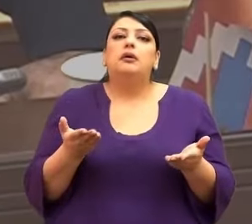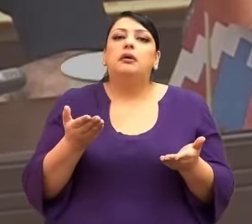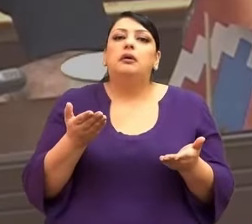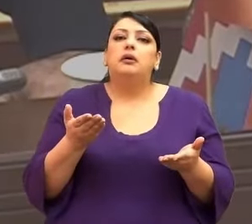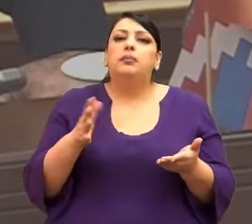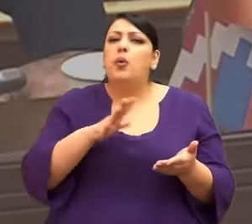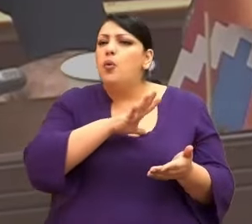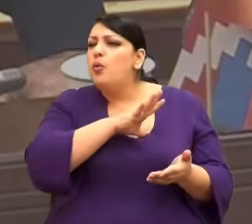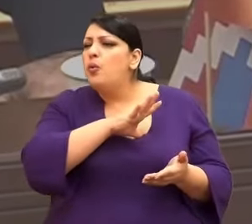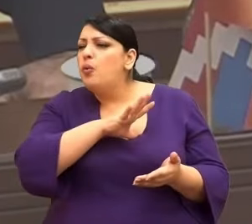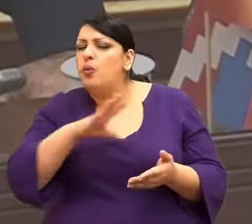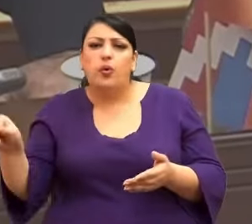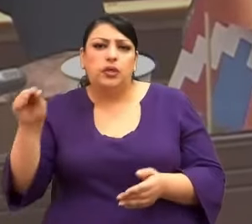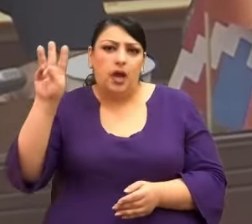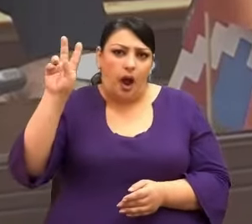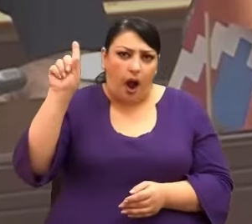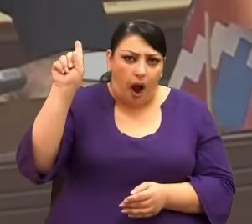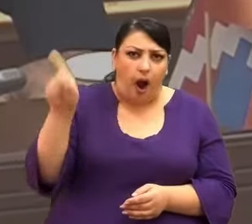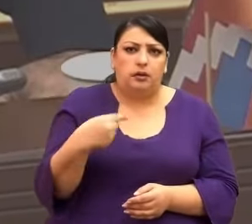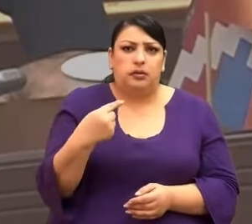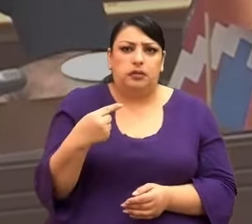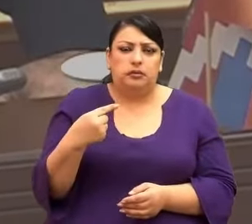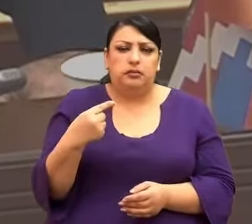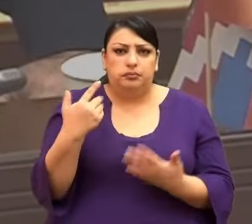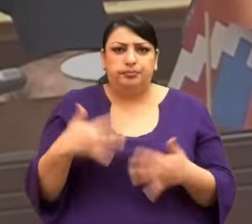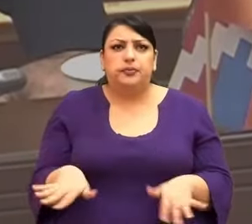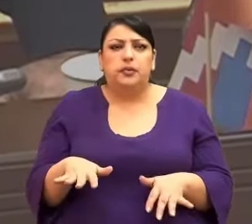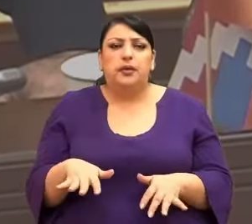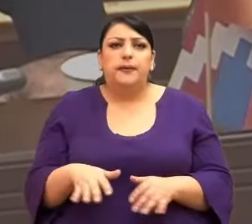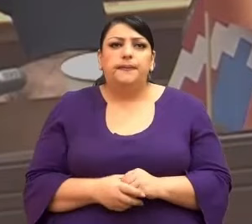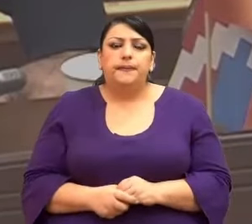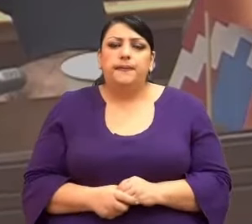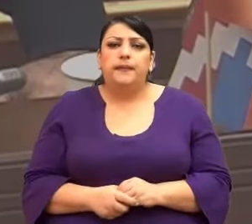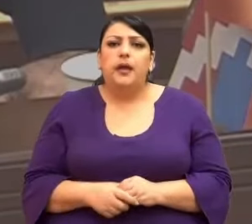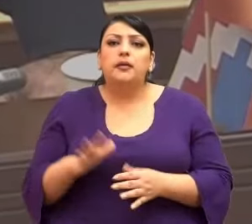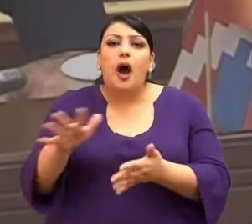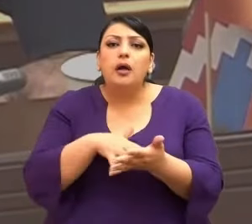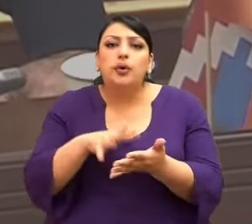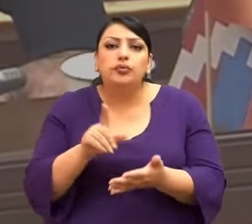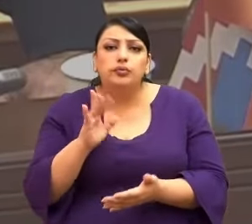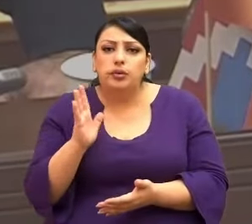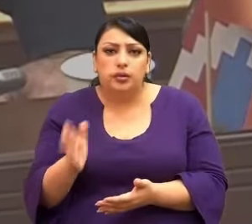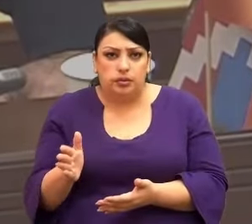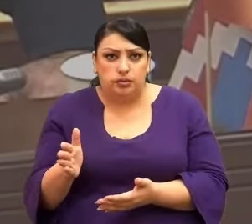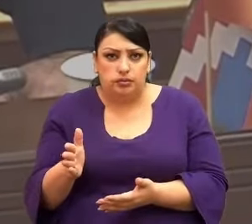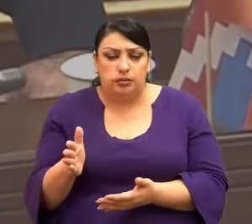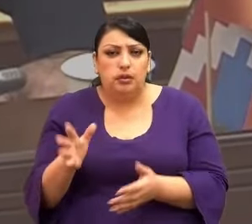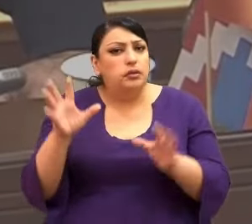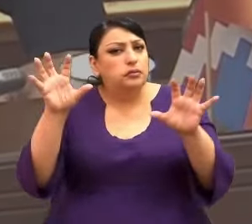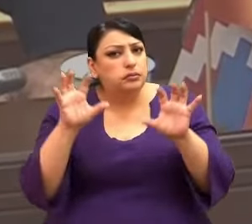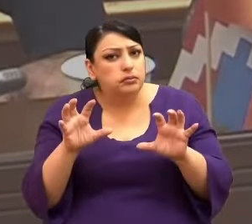հարկեցինք, դրա իրավական հետևանքը որն է լինելու, ավարտում եմ, տեսեք, սահմանադրության